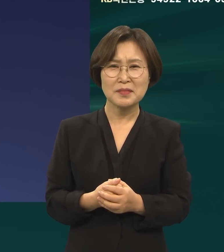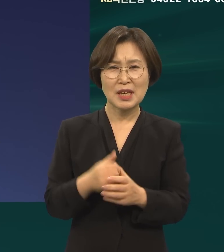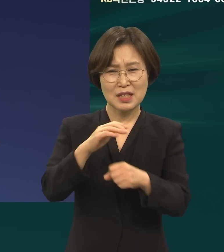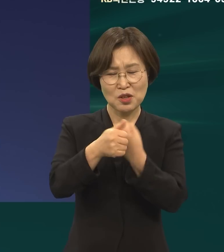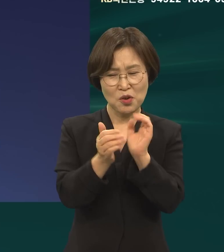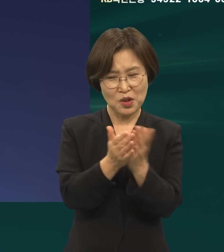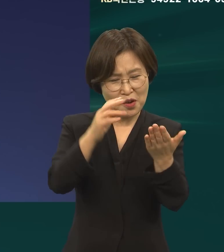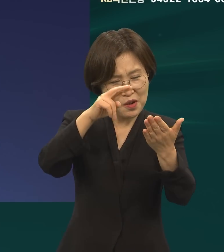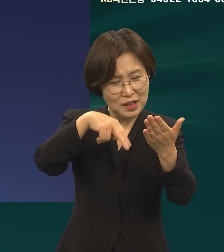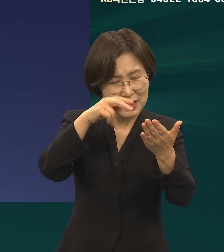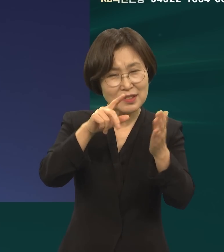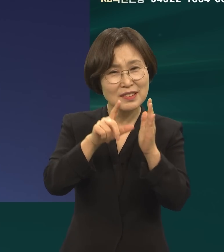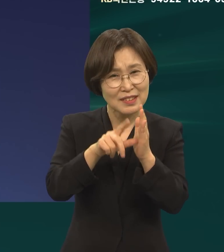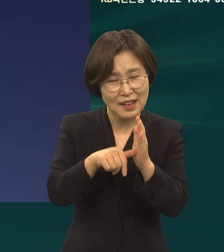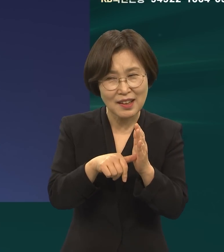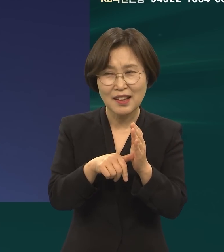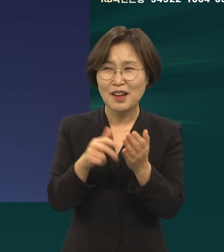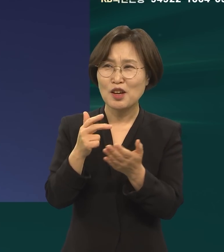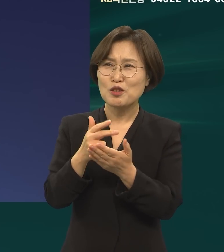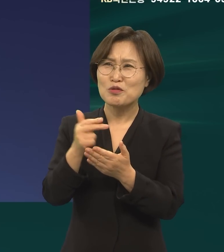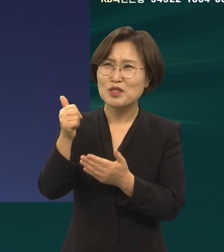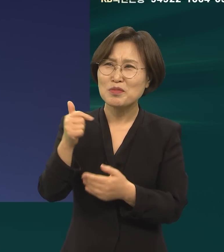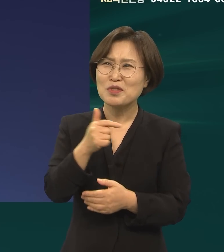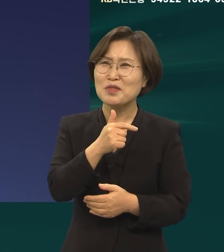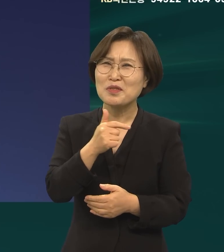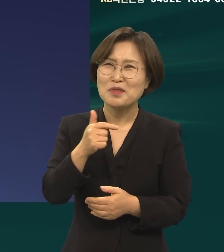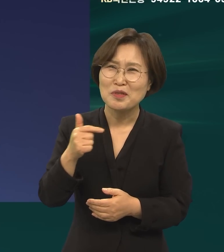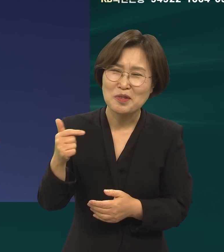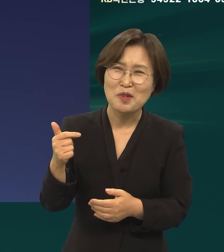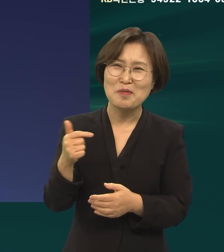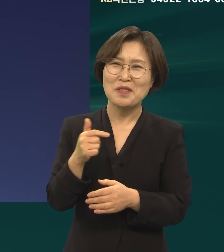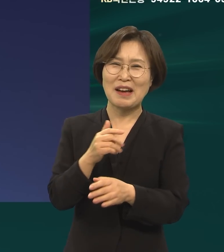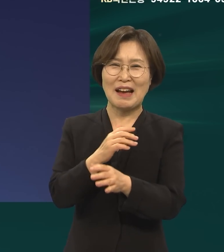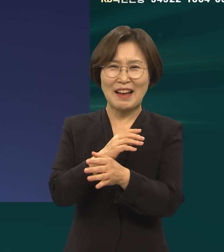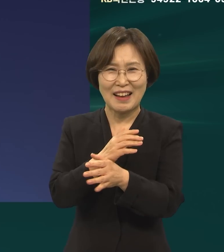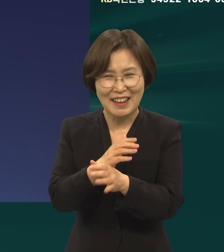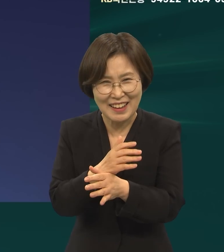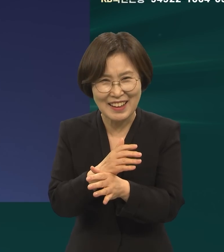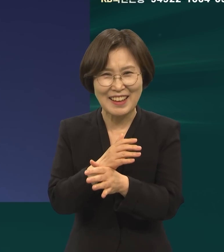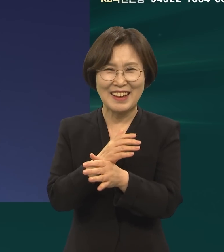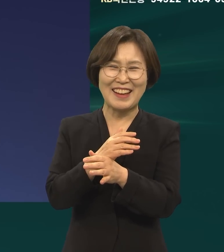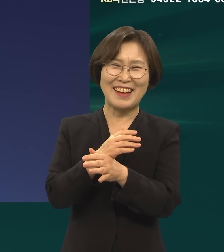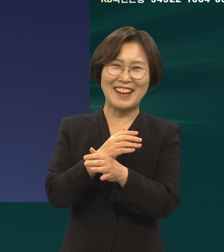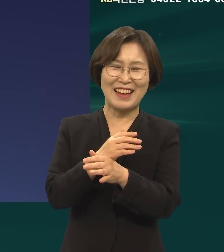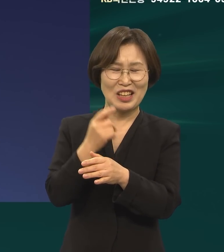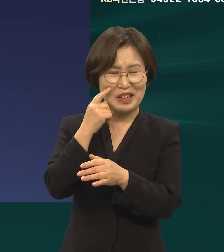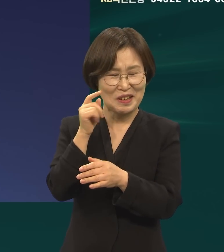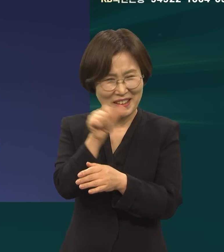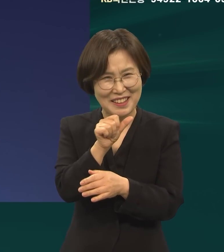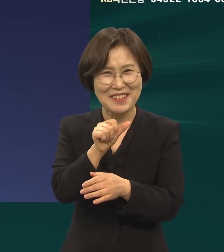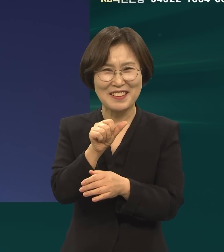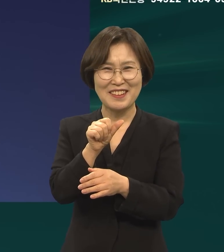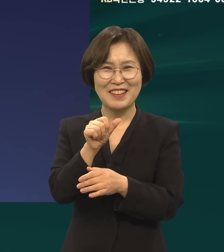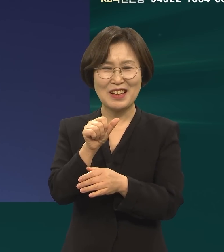성경을 읽을 때마다 참 이런 생각을, 우리 주님이 너무 유머가 많으시다. 센스 오브 유머. 이